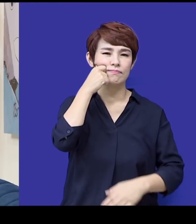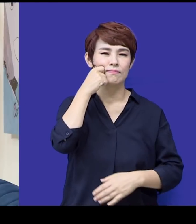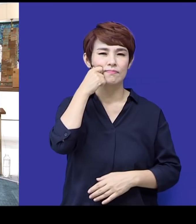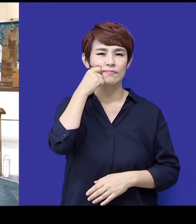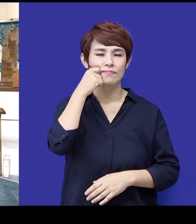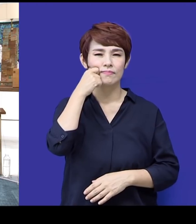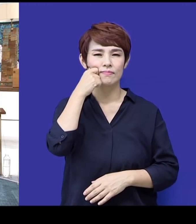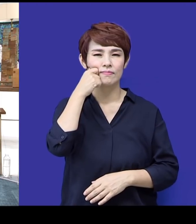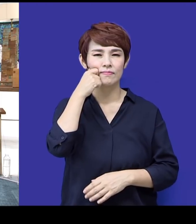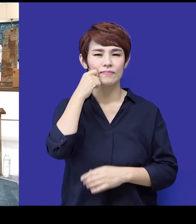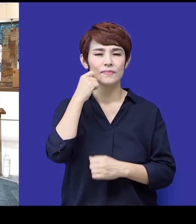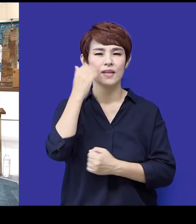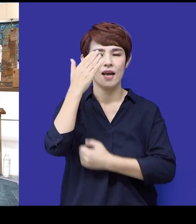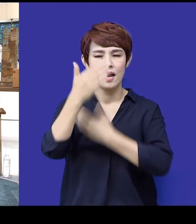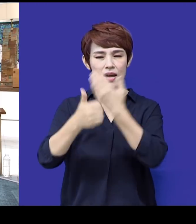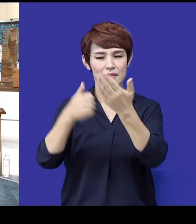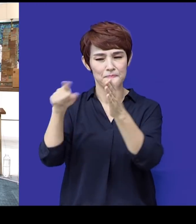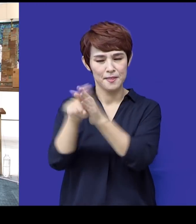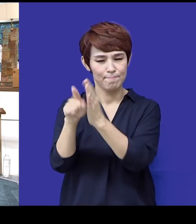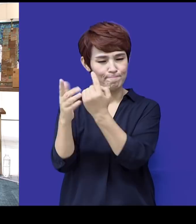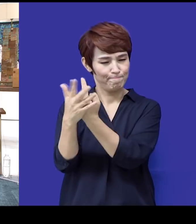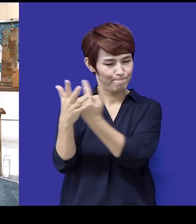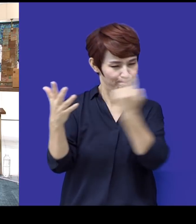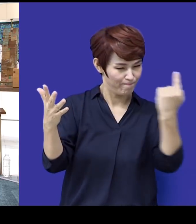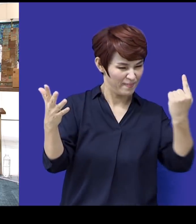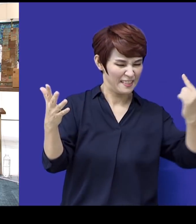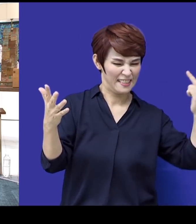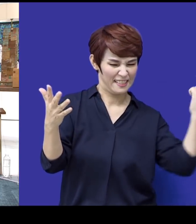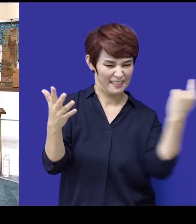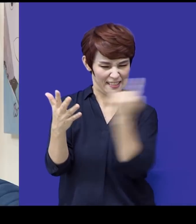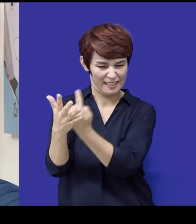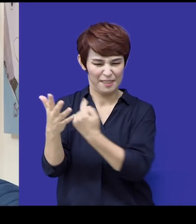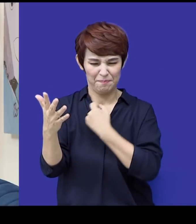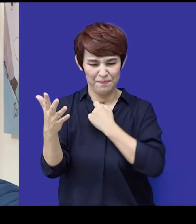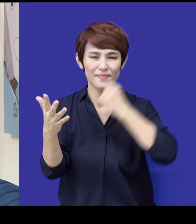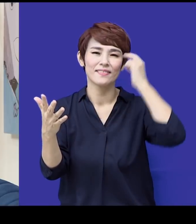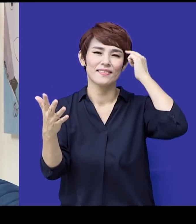그쪽으로 다시 향했죠. 네. 떠났다가 제 마음만 향했는데